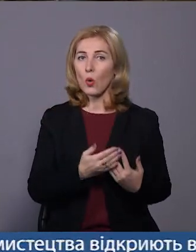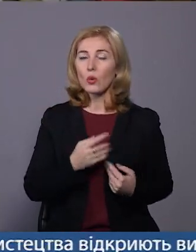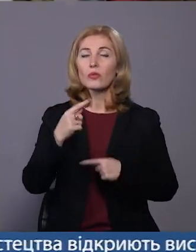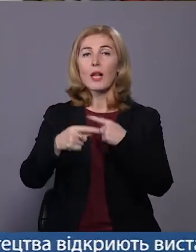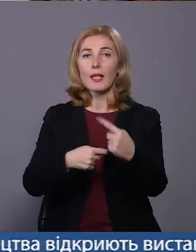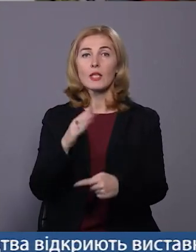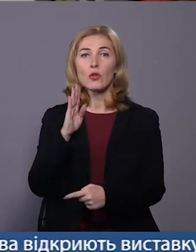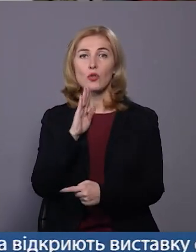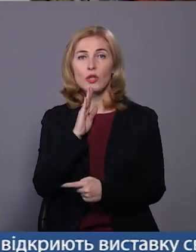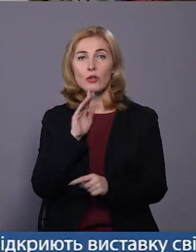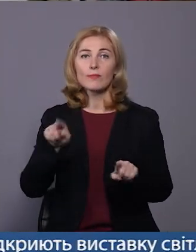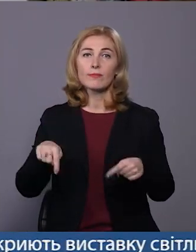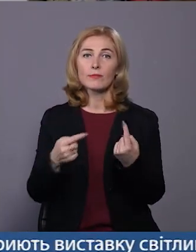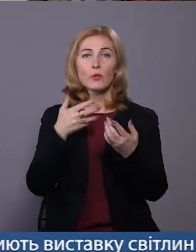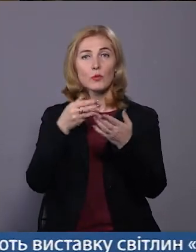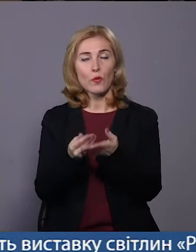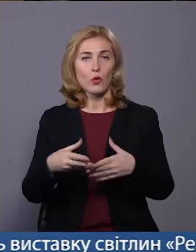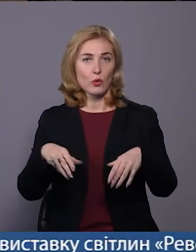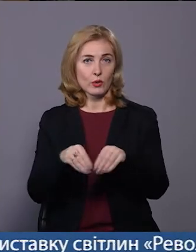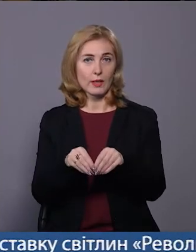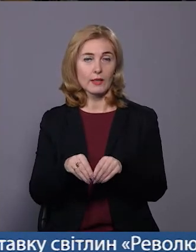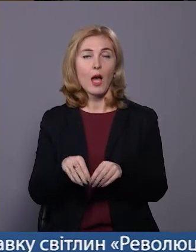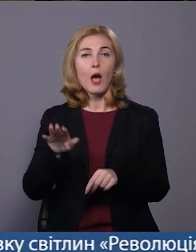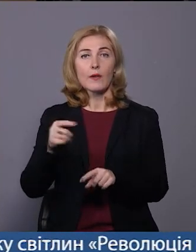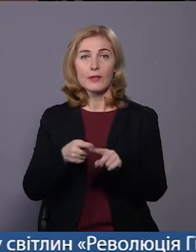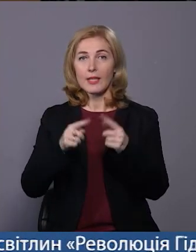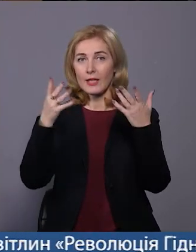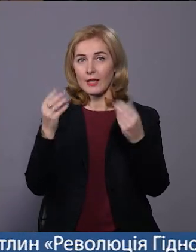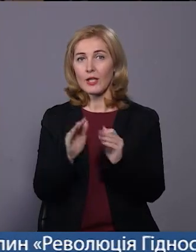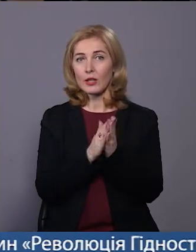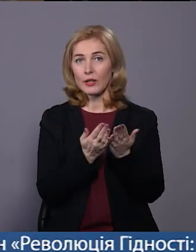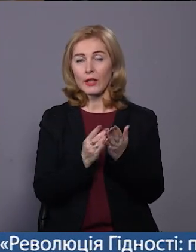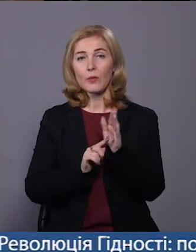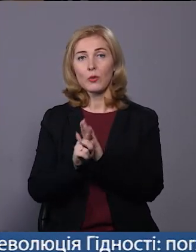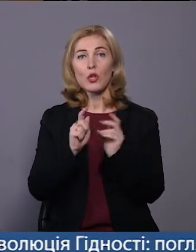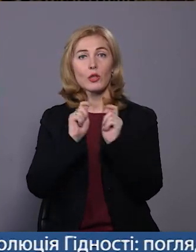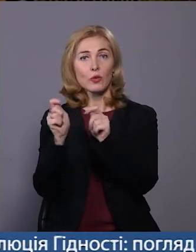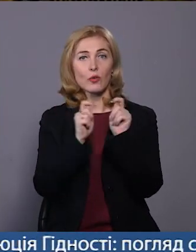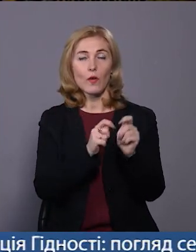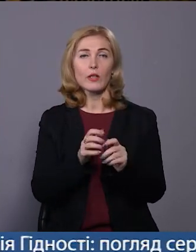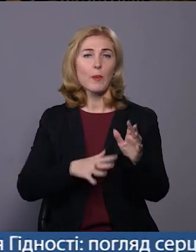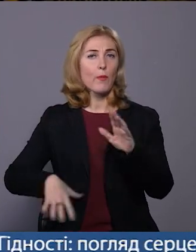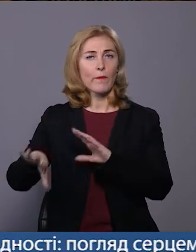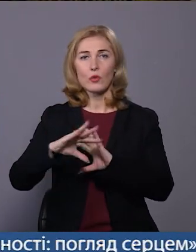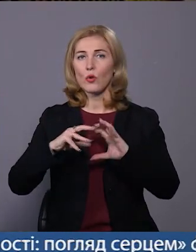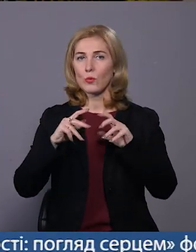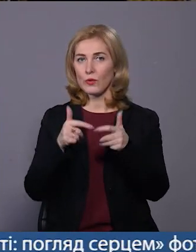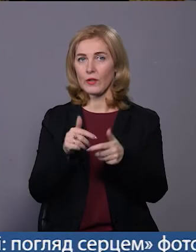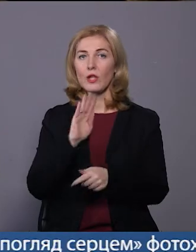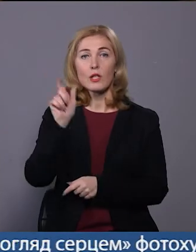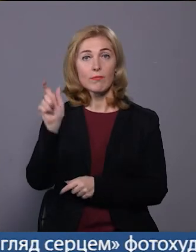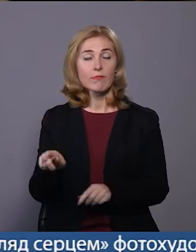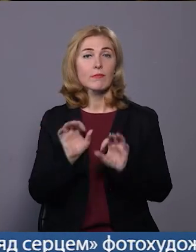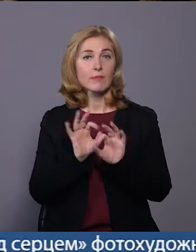традицію жінка запровадила у своїй родині. Згодом цього дня книги одне одному почали дарувати по всьому світу. Світлана Сінькова